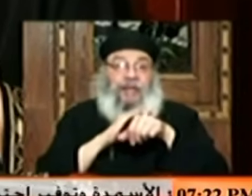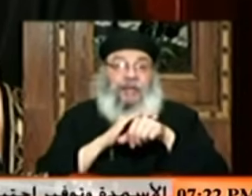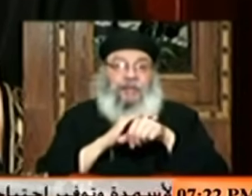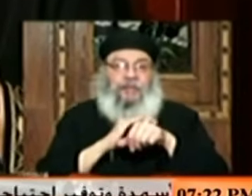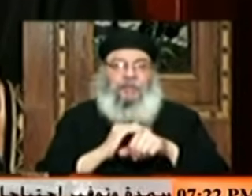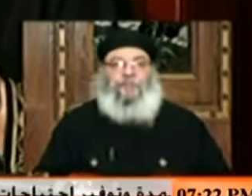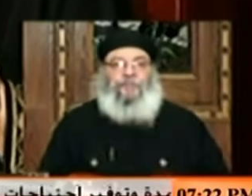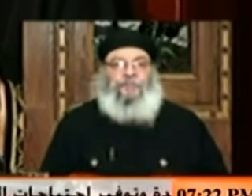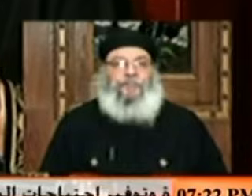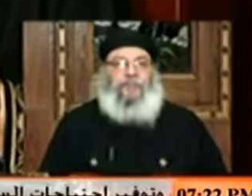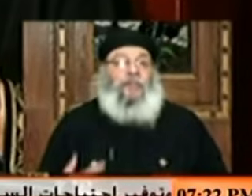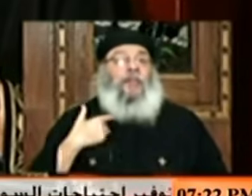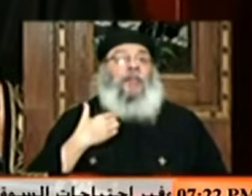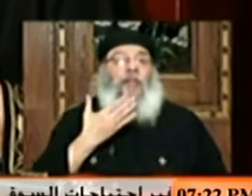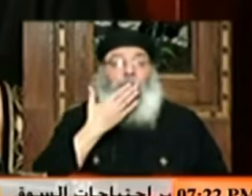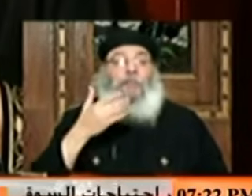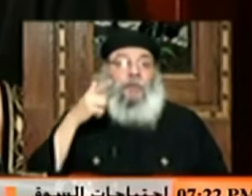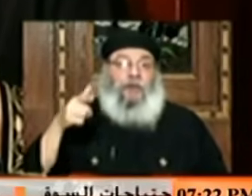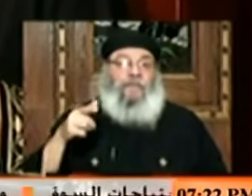دي في عبرانيين